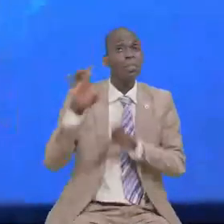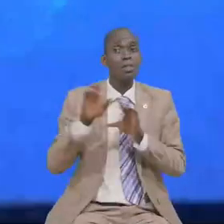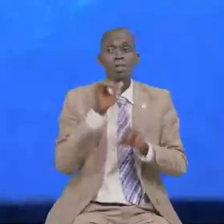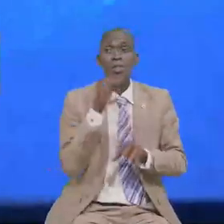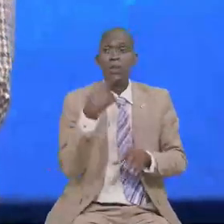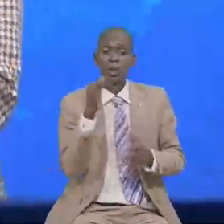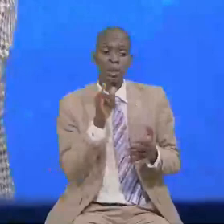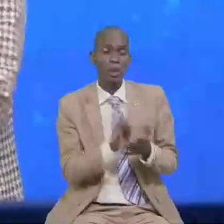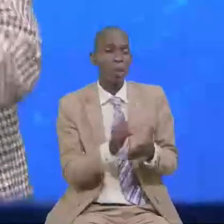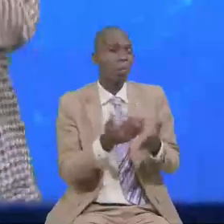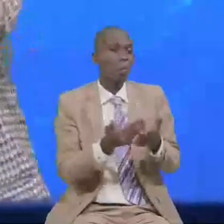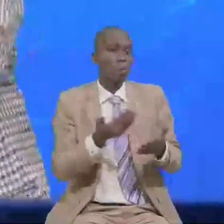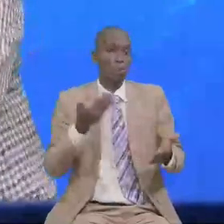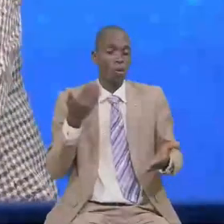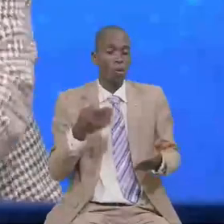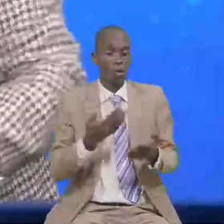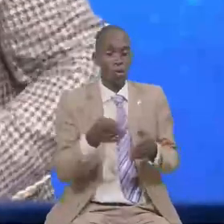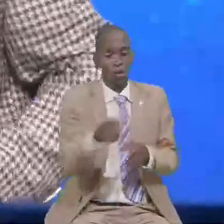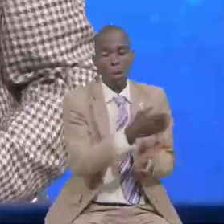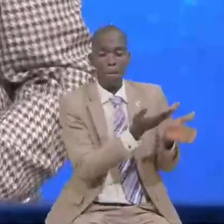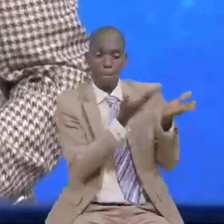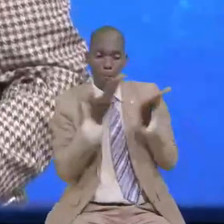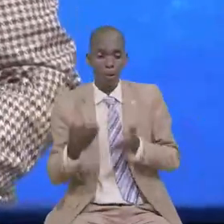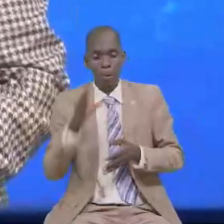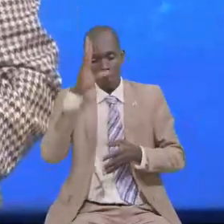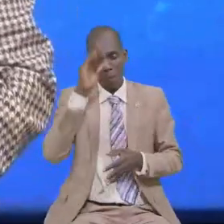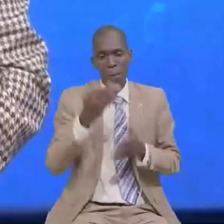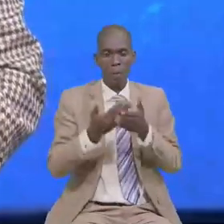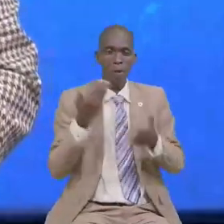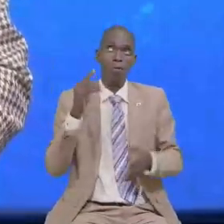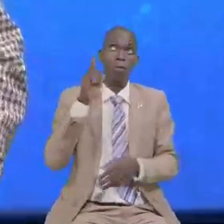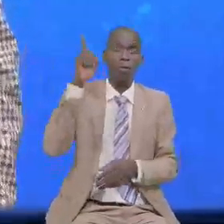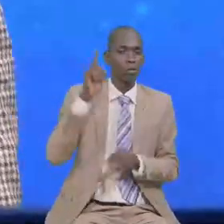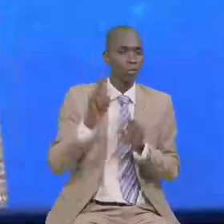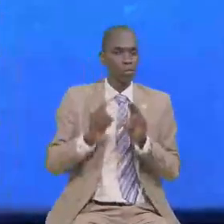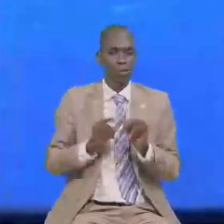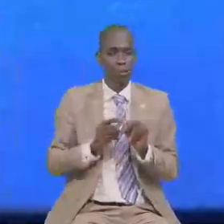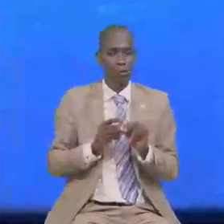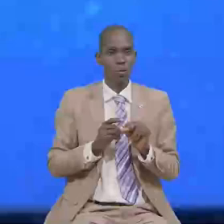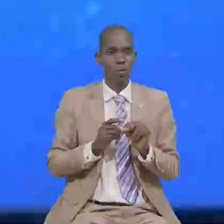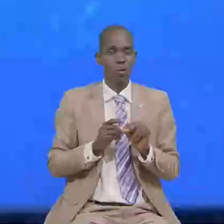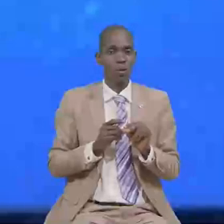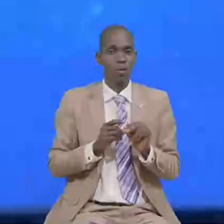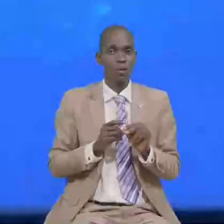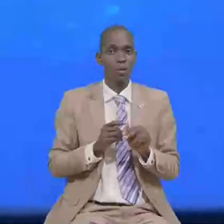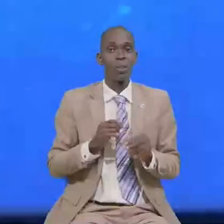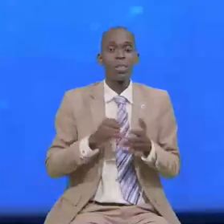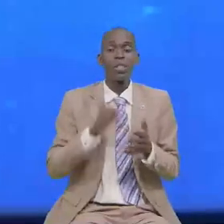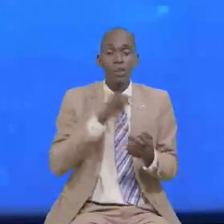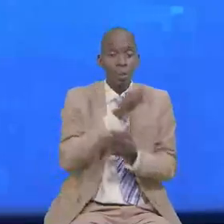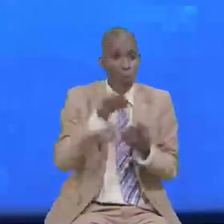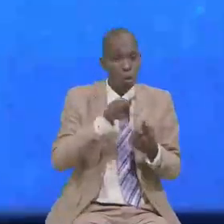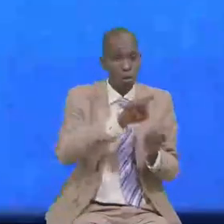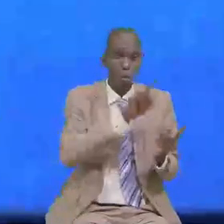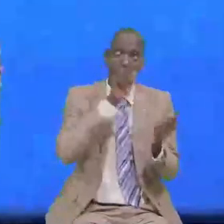dit cela avant que l'homme ne soit amené devant lui. C'est lorsque tu viens